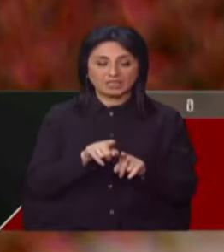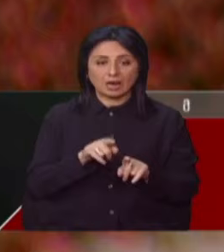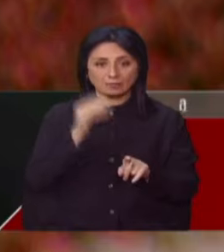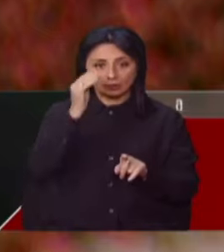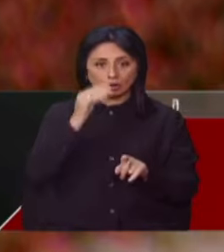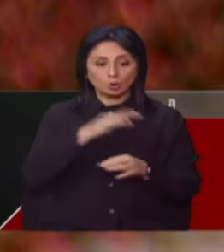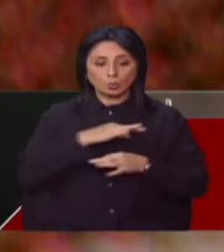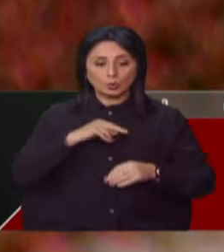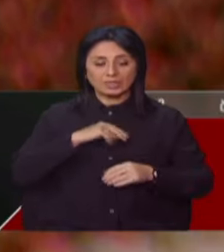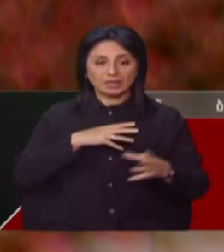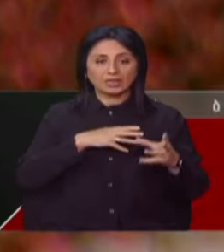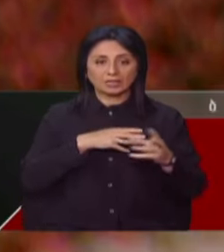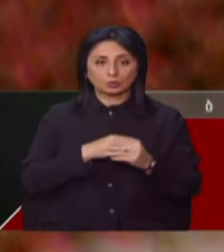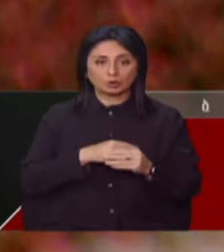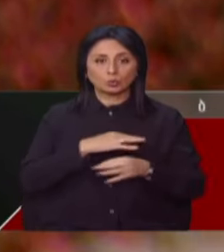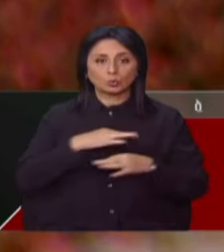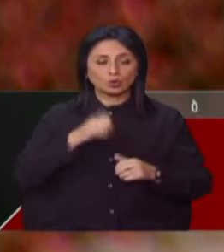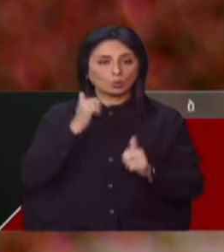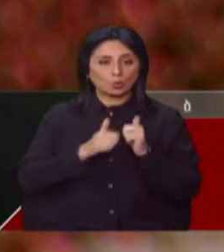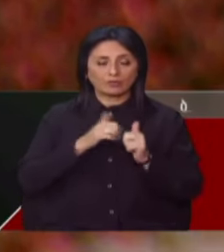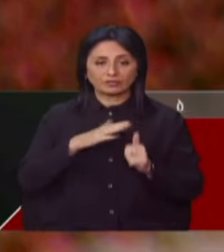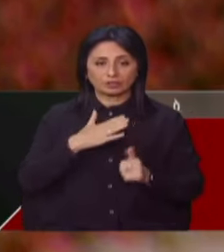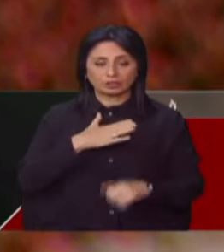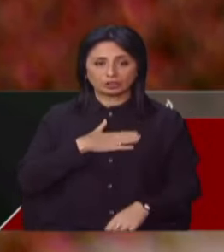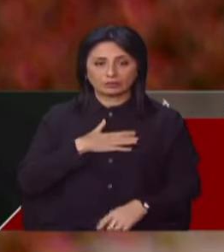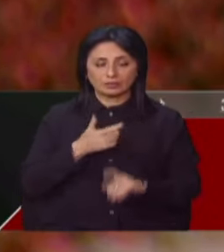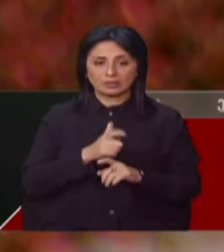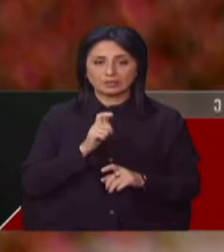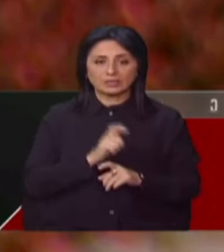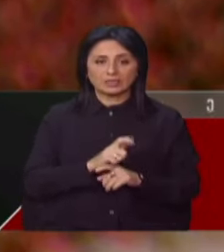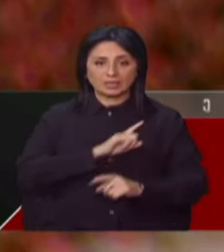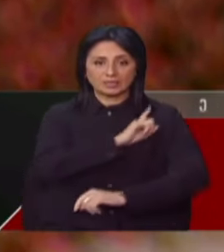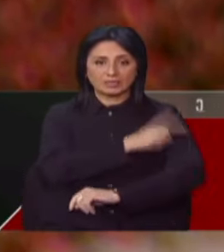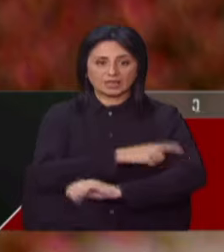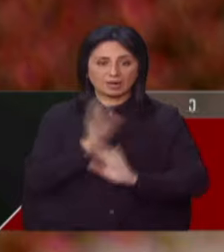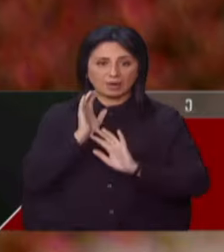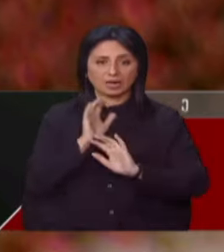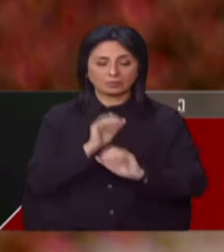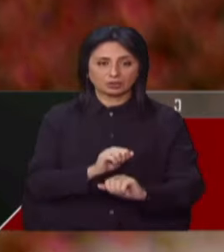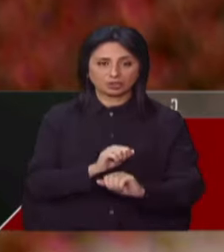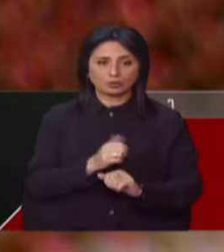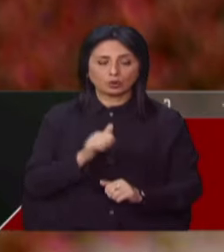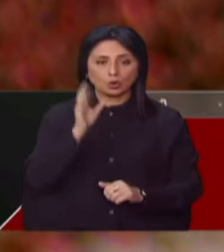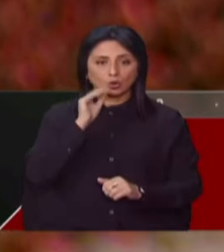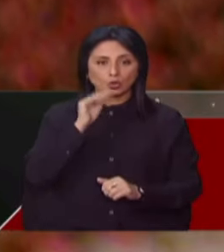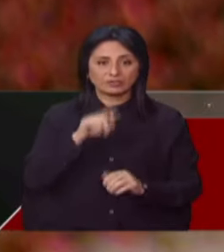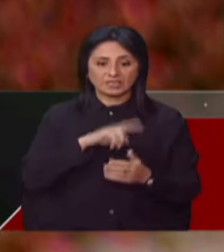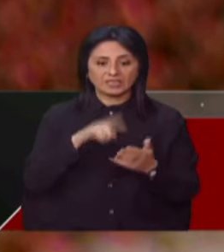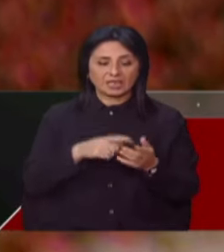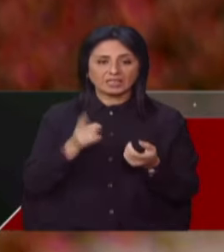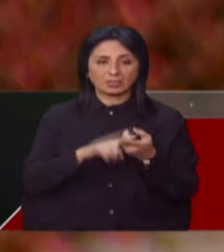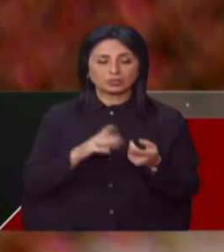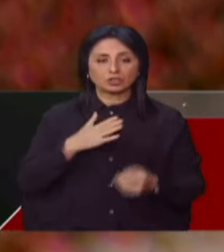კონტექსტში უნგრეთთან თანამშრომლობას უნგრეთი ყოველთვის იყო ჩვენი ძალიან ძლიერი მხარდამჭერი, როდესაც საკითხი